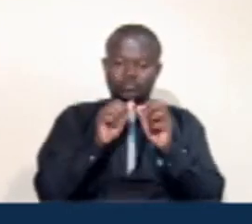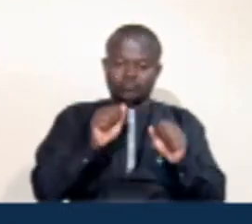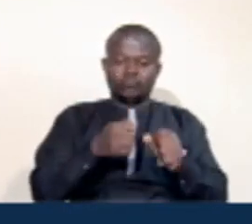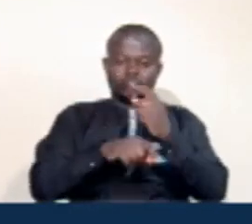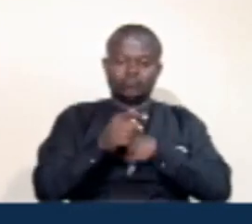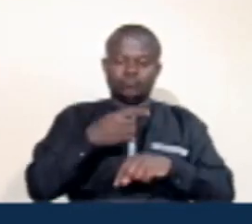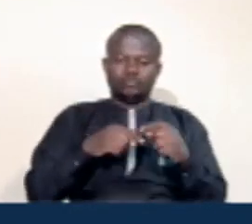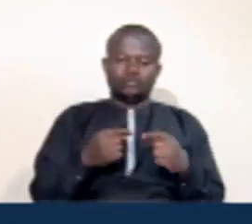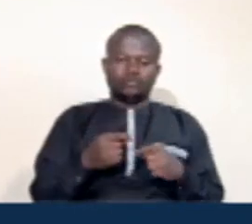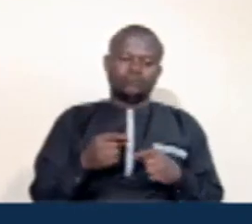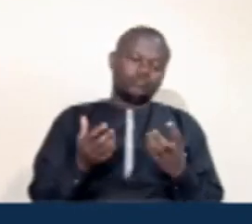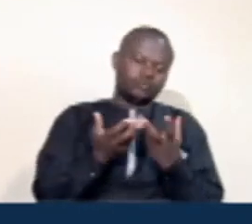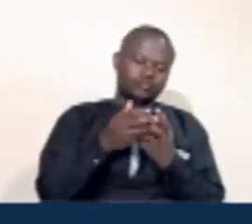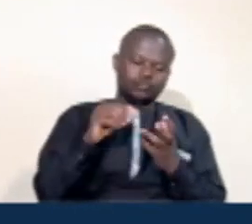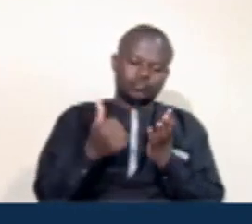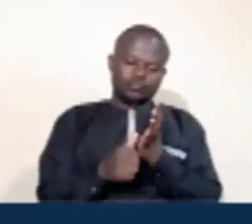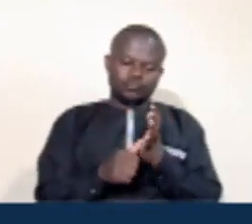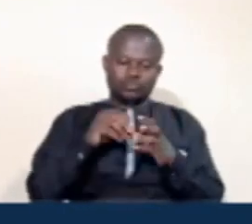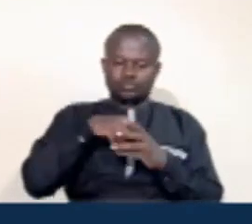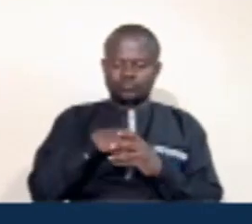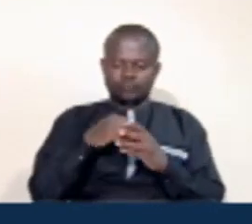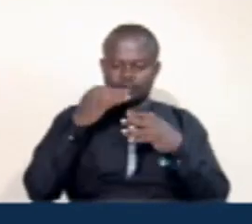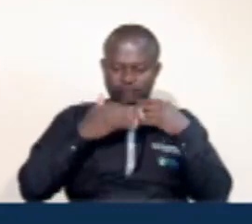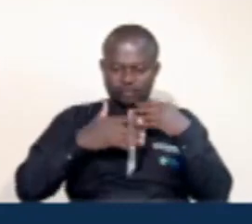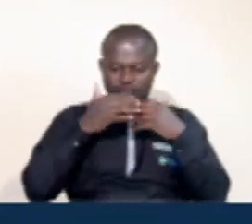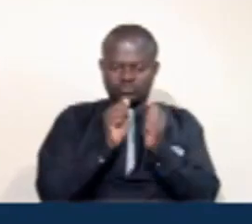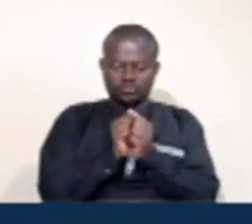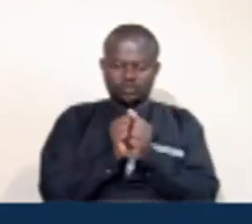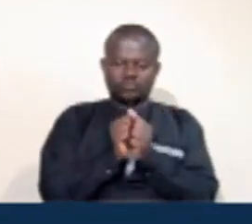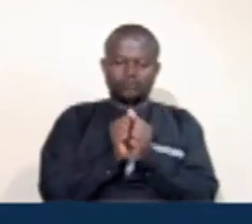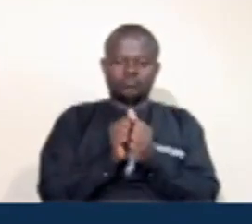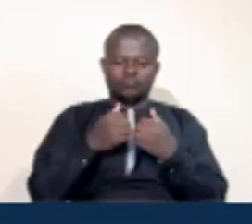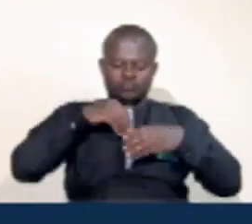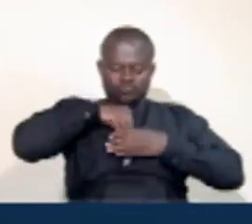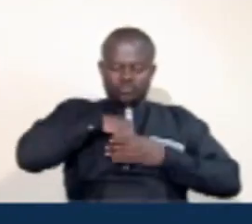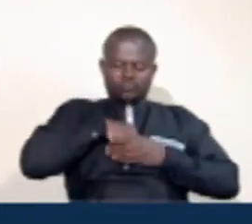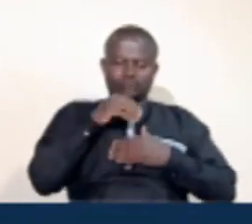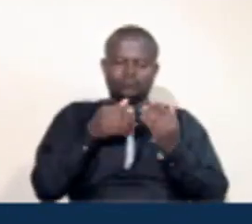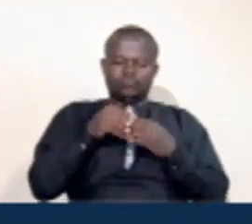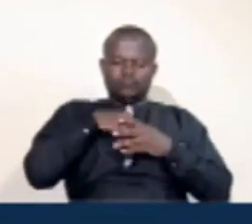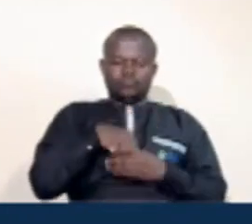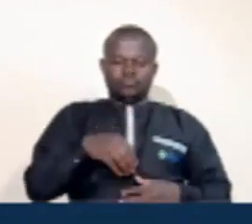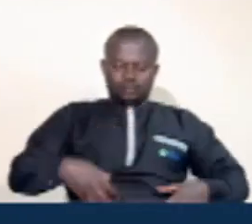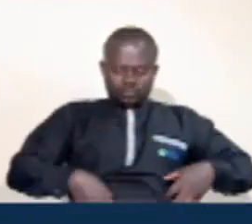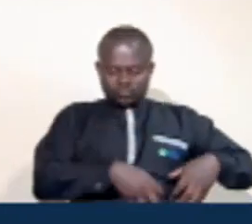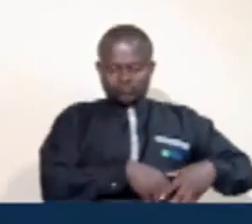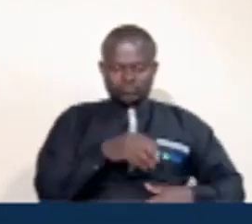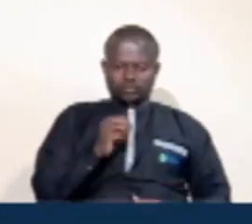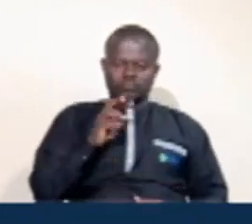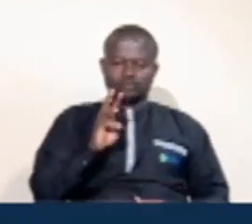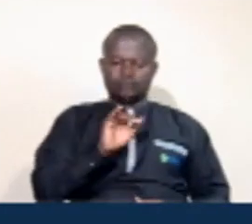n'ubumuga bw'uruhu bugendana n'ibindi bibazo birimo kuva amaraso no kwangirika kw'inyama zo mu nda zirimo impyiko